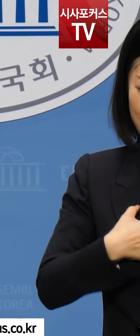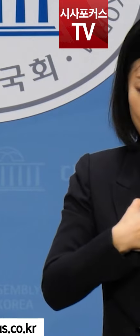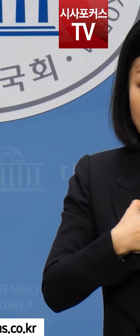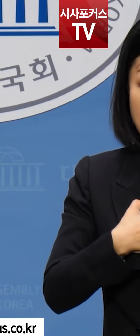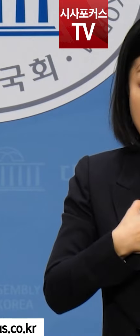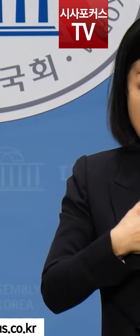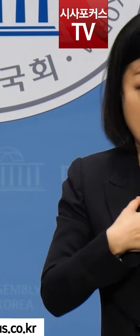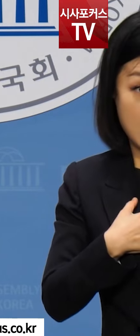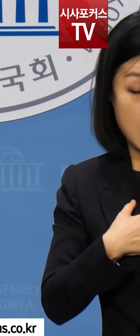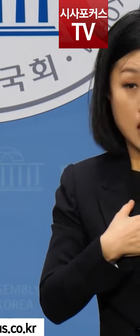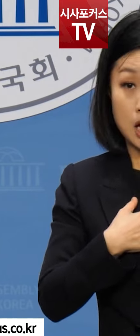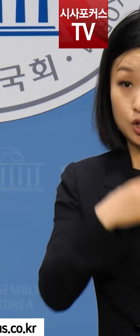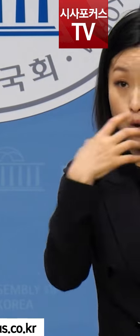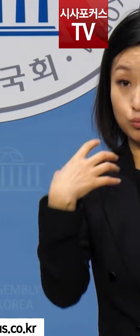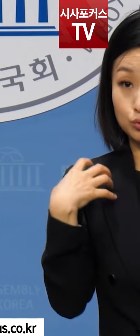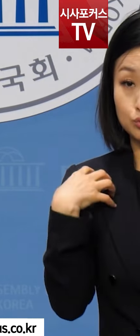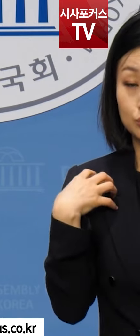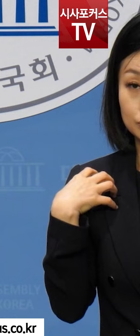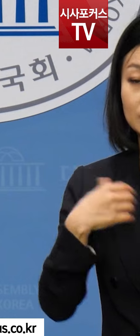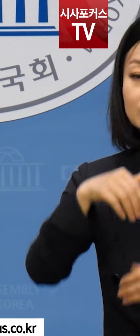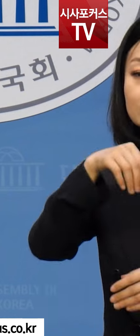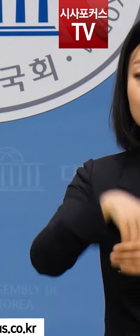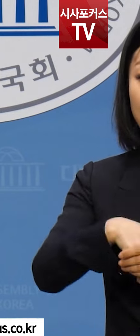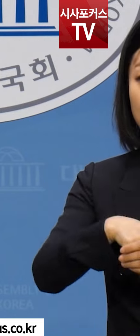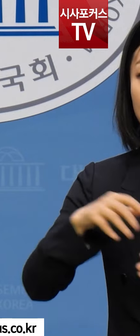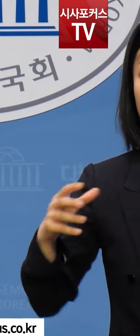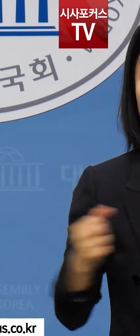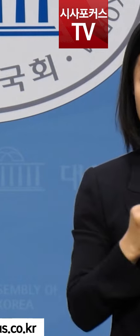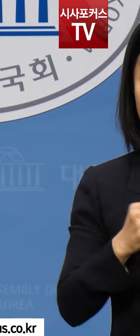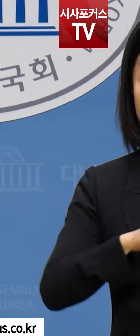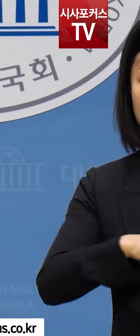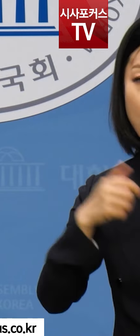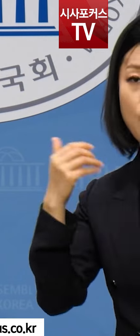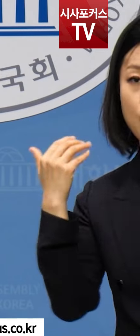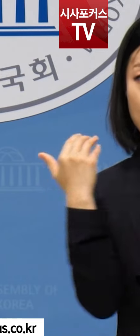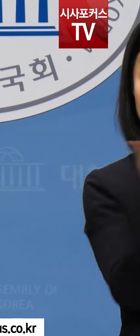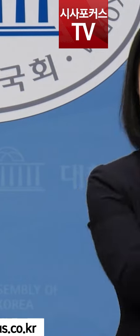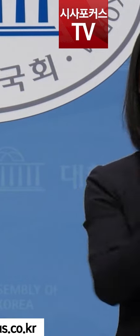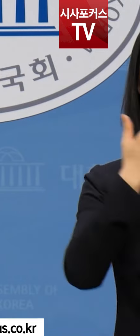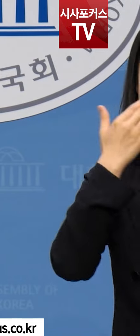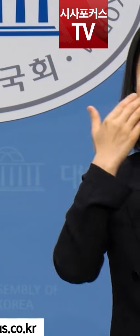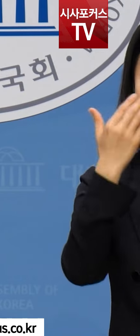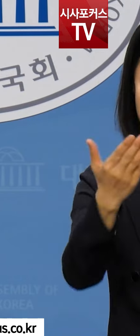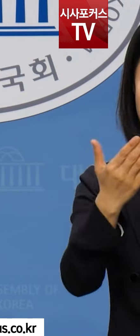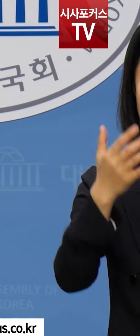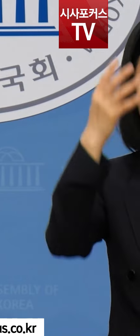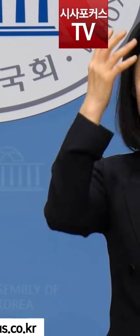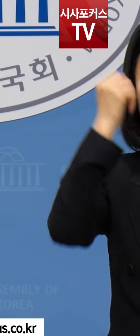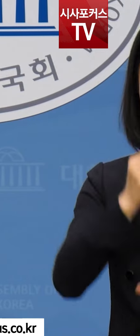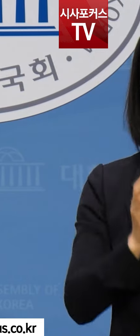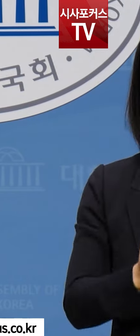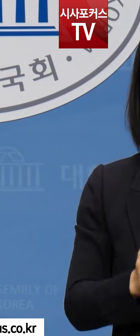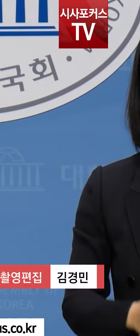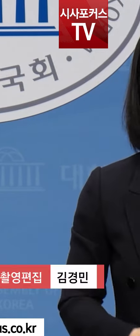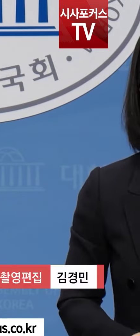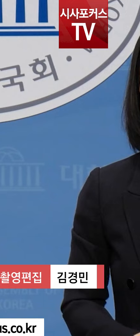외면하는 정권은 선거를 통해 준엄한 심판을 받을 것임을 명심하시기